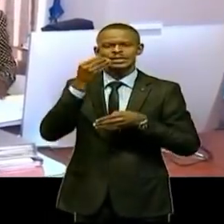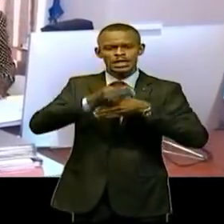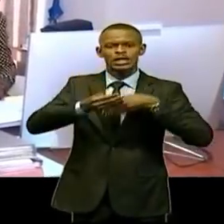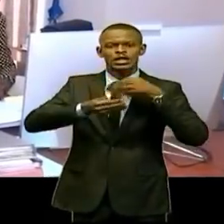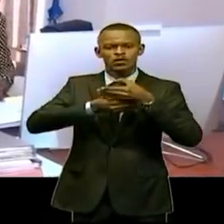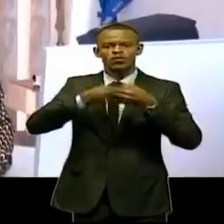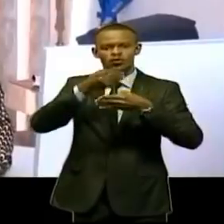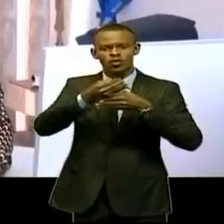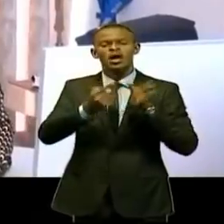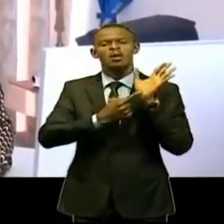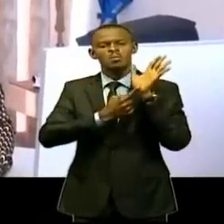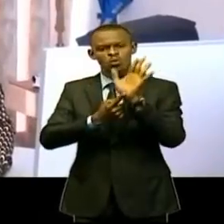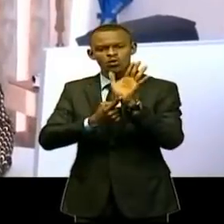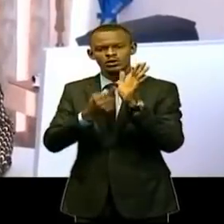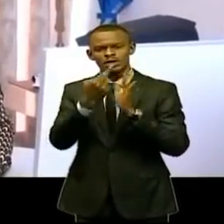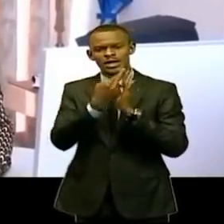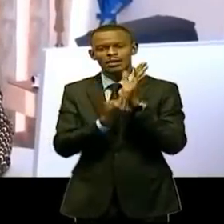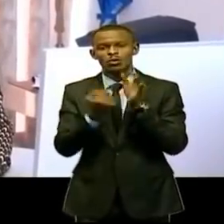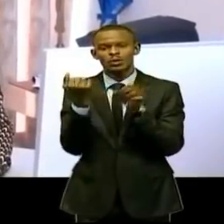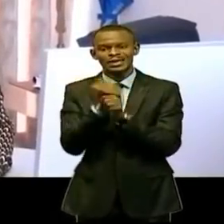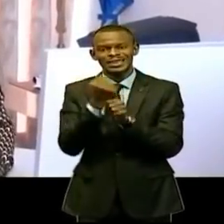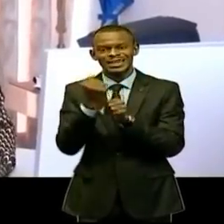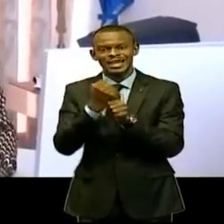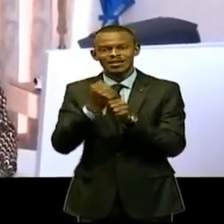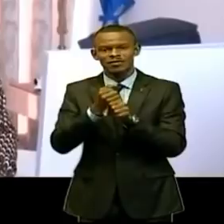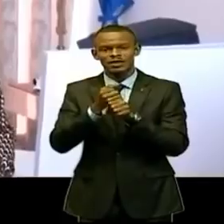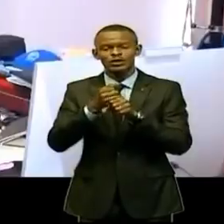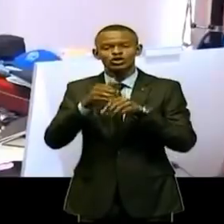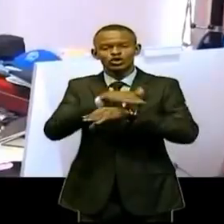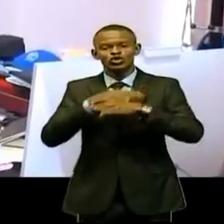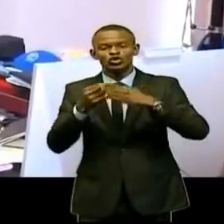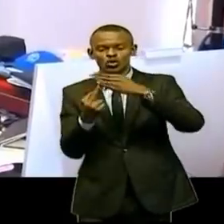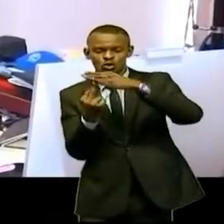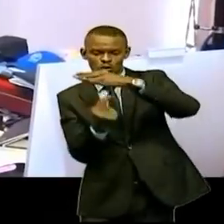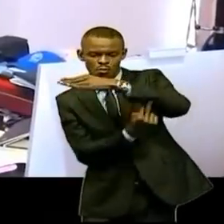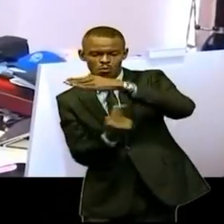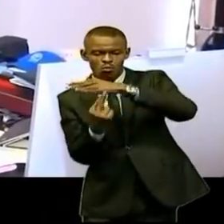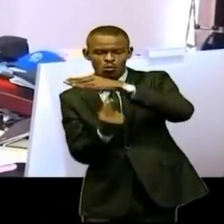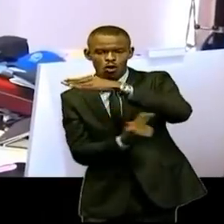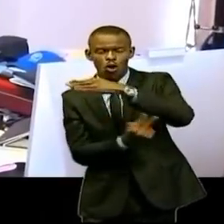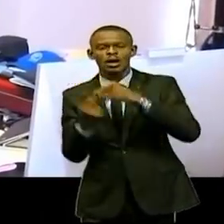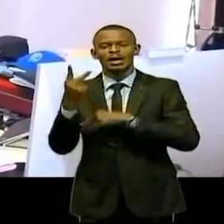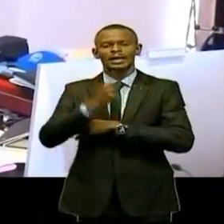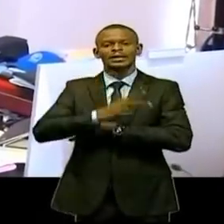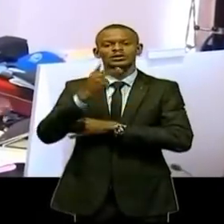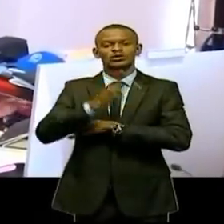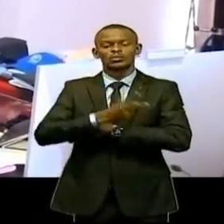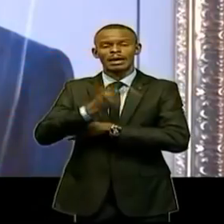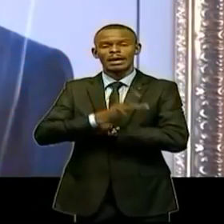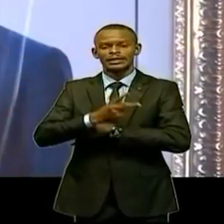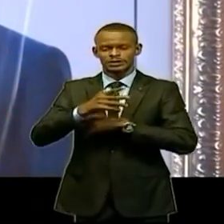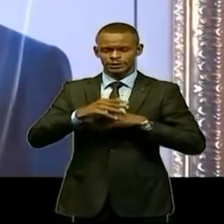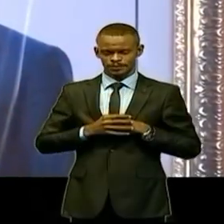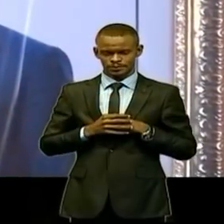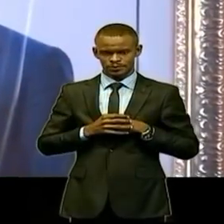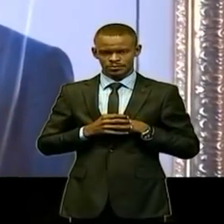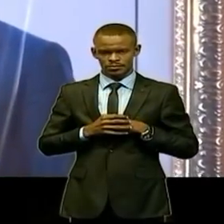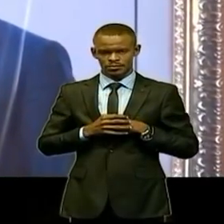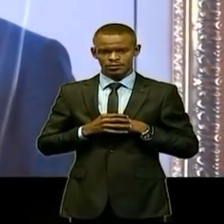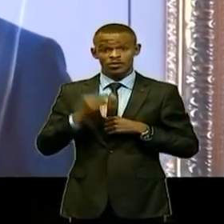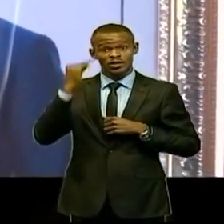sec de Kasumbalesa. À ce stade, a-t-il indiqué, les études